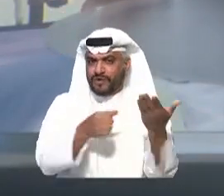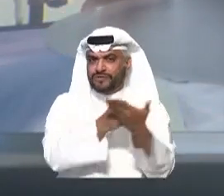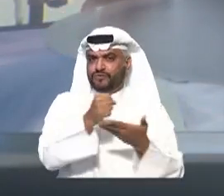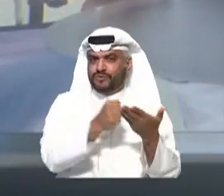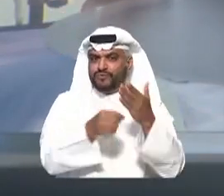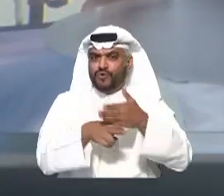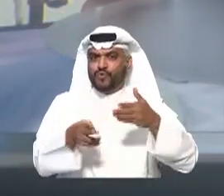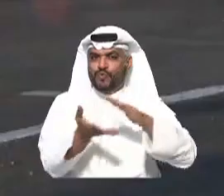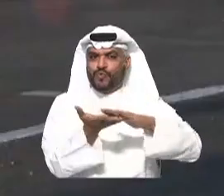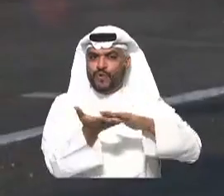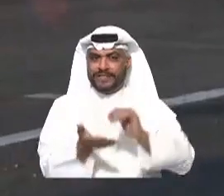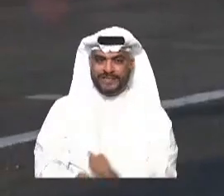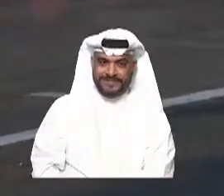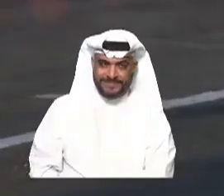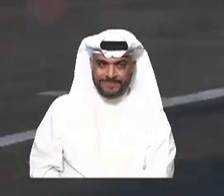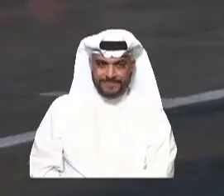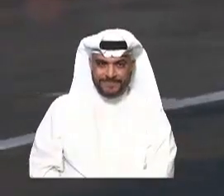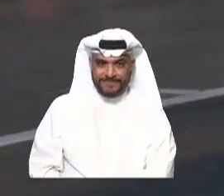يواجهونها.